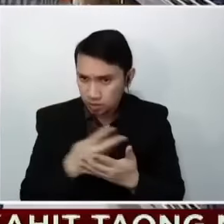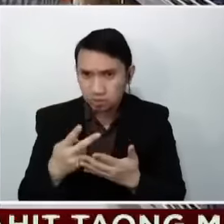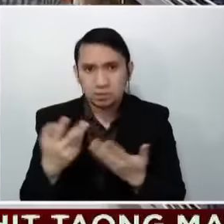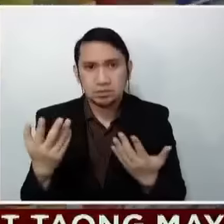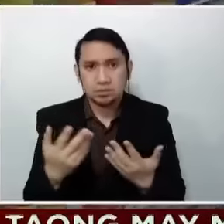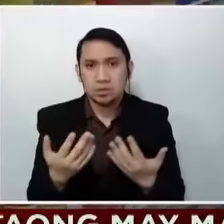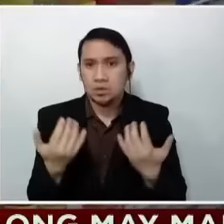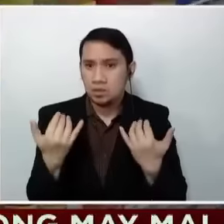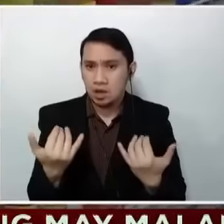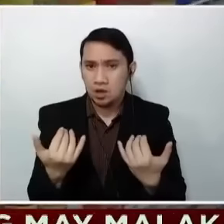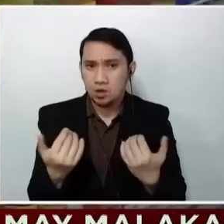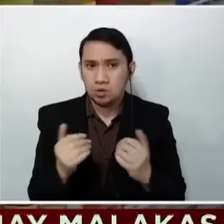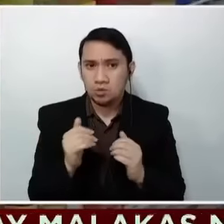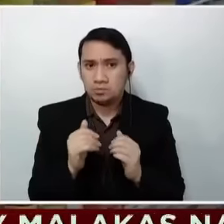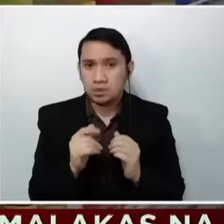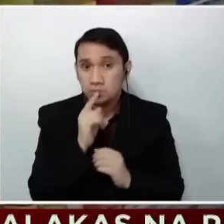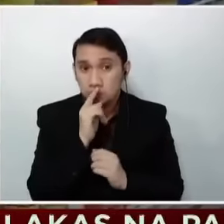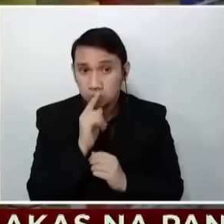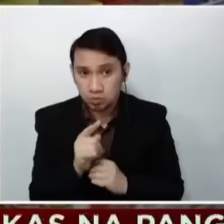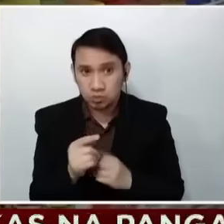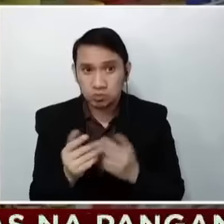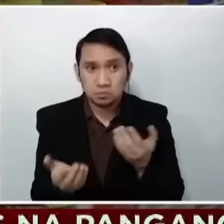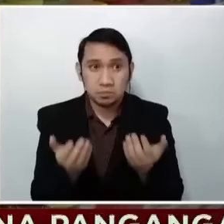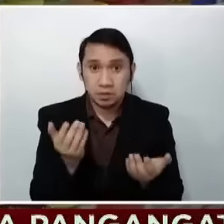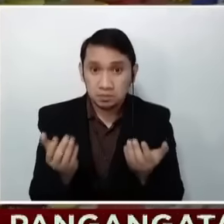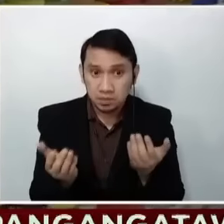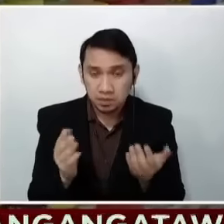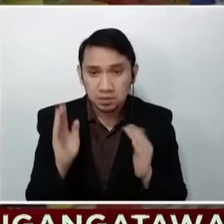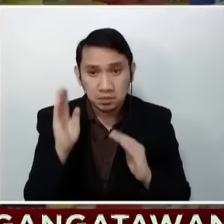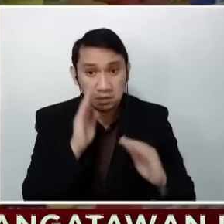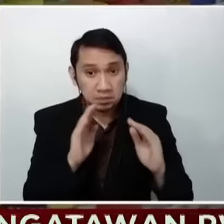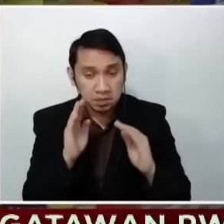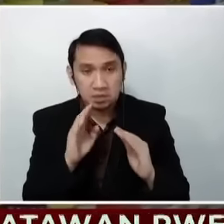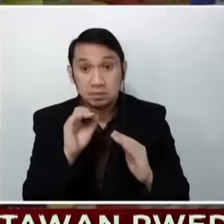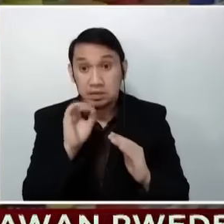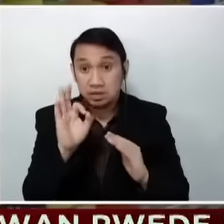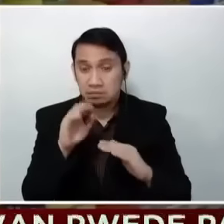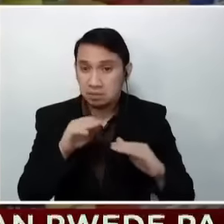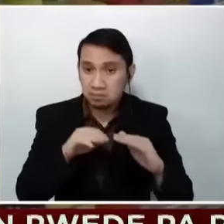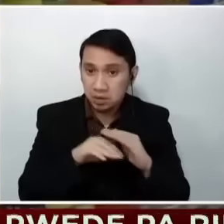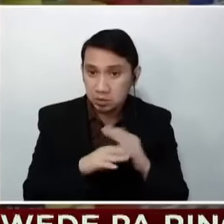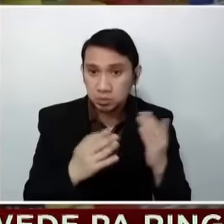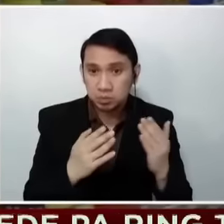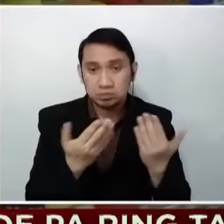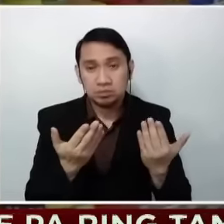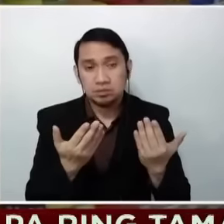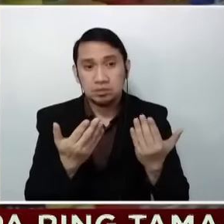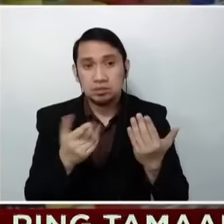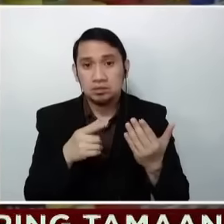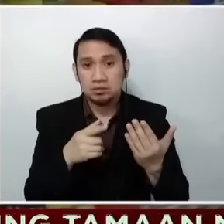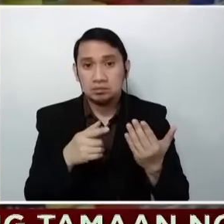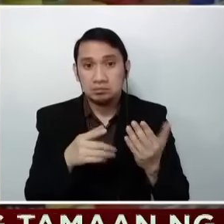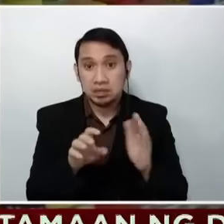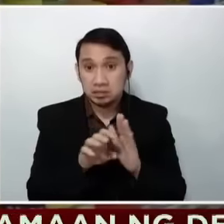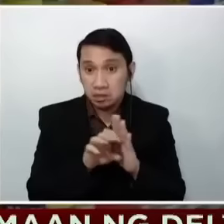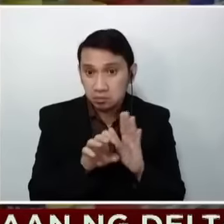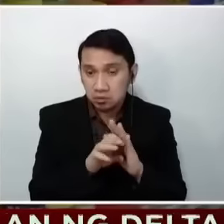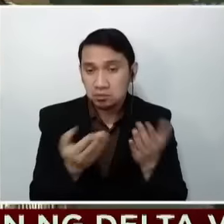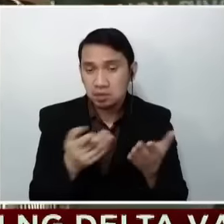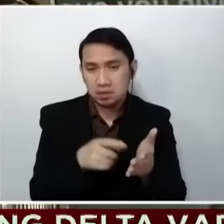nagsisiguro na rin ako. Ang hassle dito, yung baka mamaya pag pumasok ka sa loob, magre-require sila ng